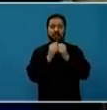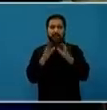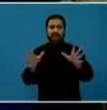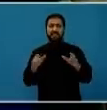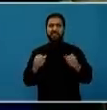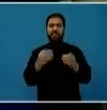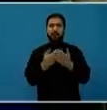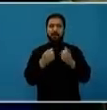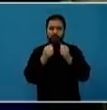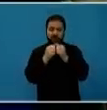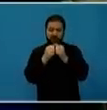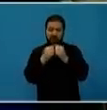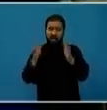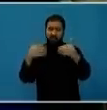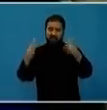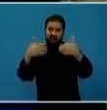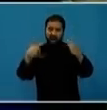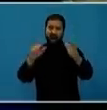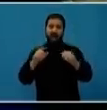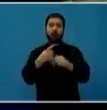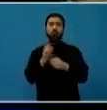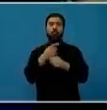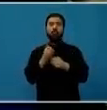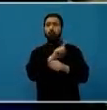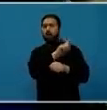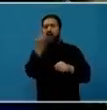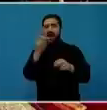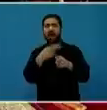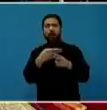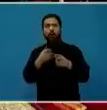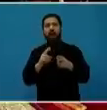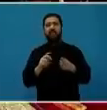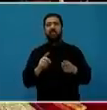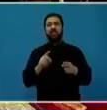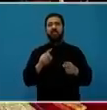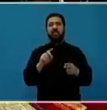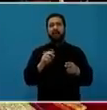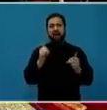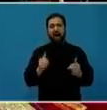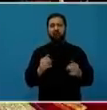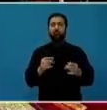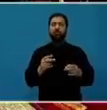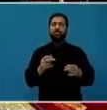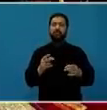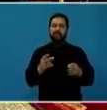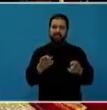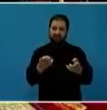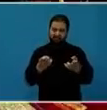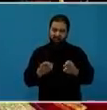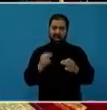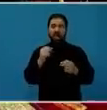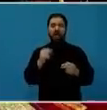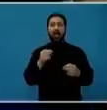pentru îndepărtarea duhurilor necurate. Ele încep odată cu intrarea creștinului în biserică, prin acele lepădări, prezenți la